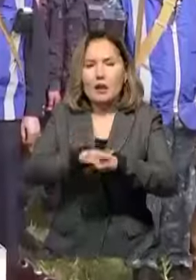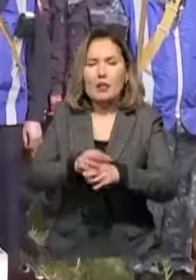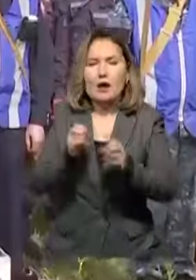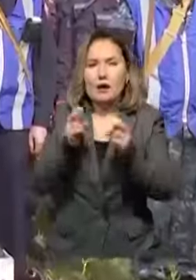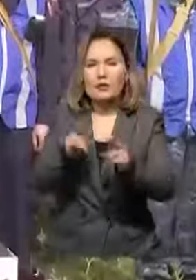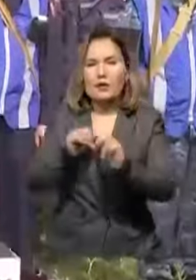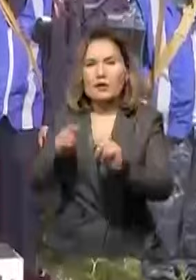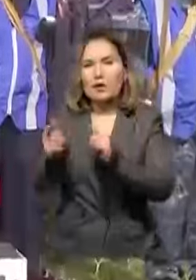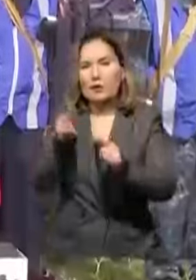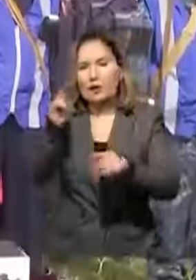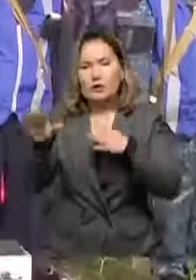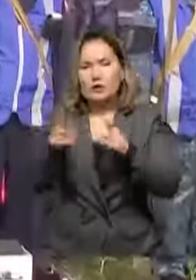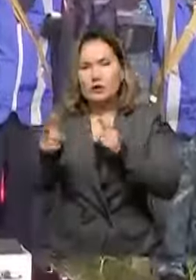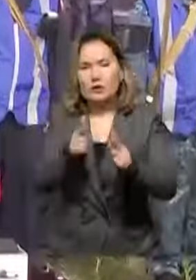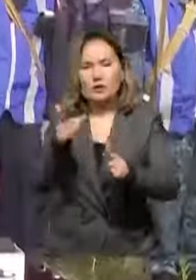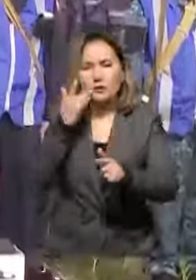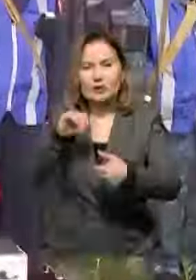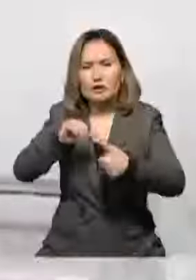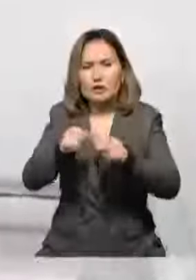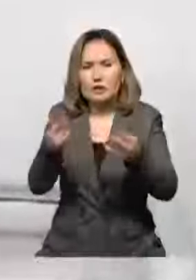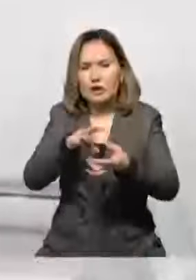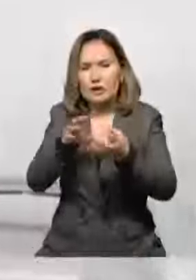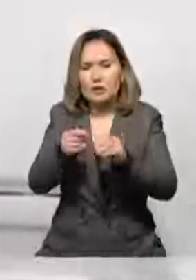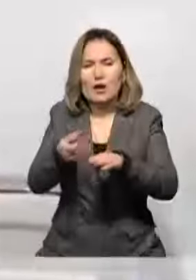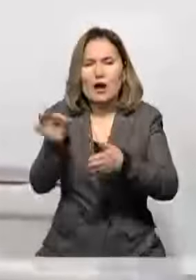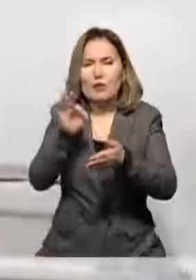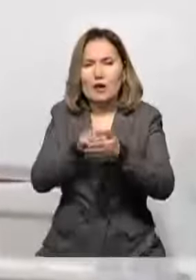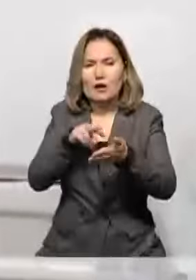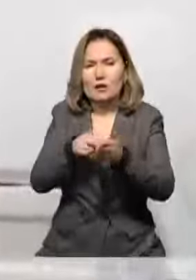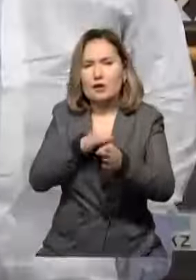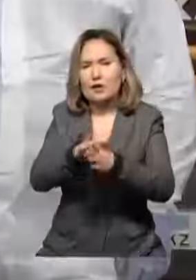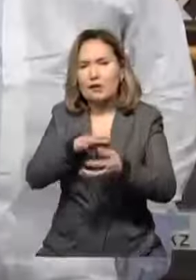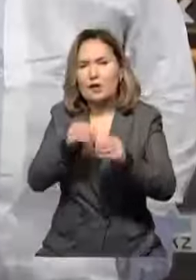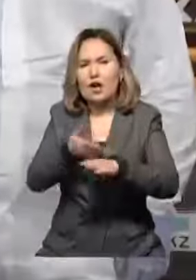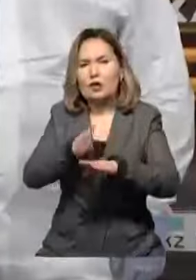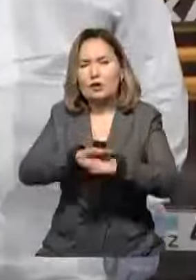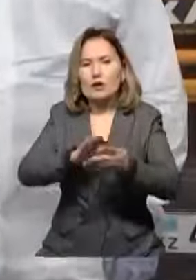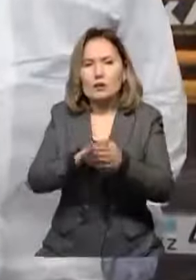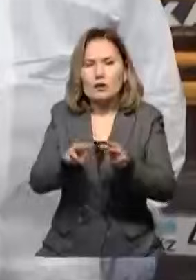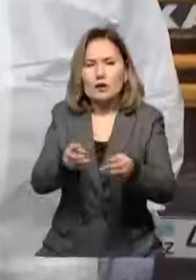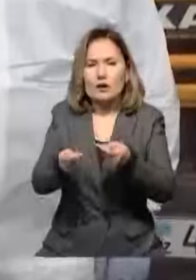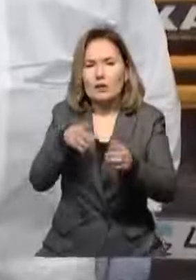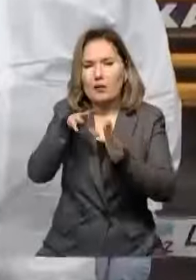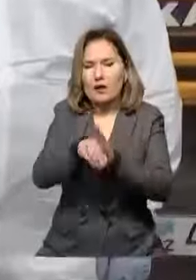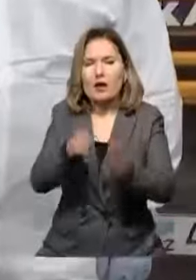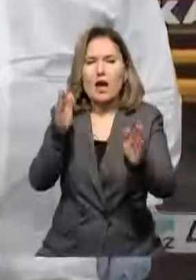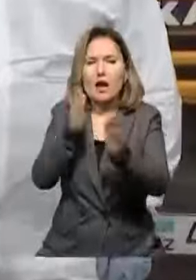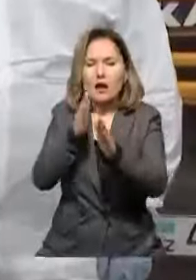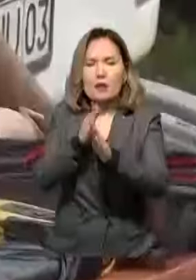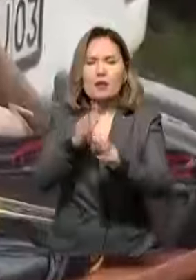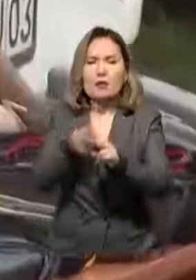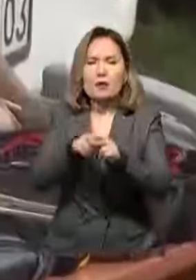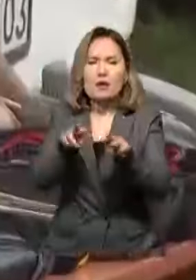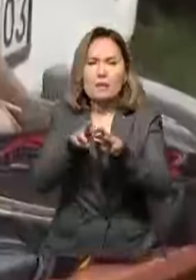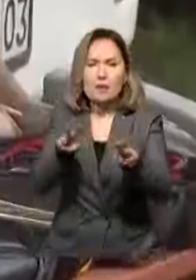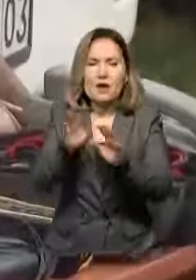тосынан тойтарыс беруге әркез дайын болу керек. Жаттығудың да мақсаты осы болатын. Жиынға төтенше жағдайлар министрлігінен бөлек экология және табиғи